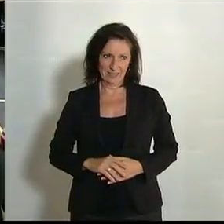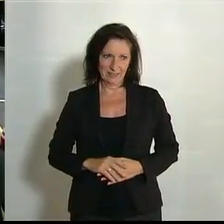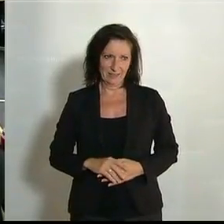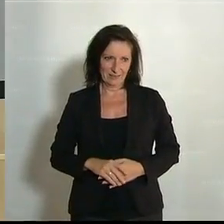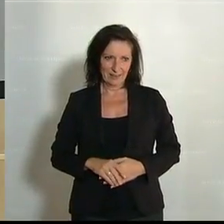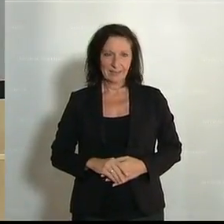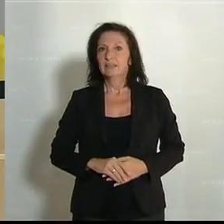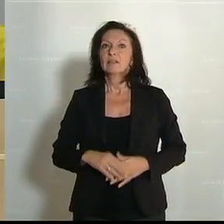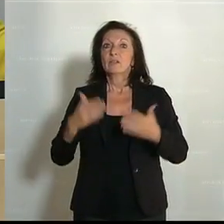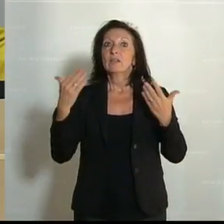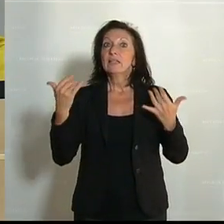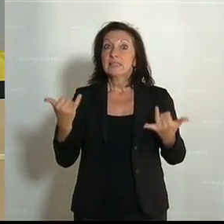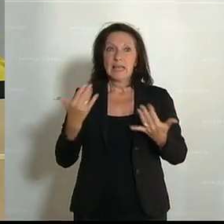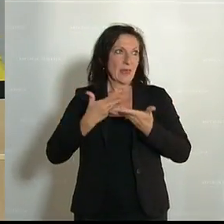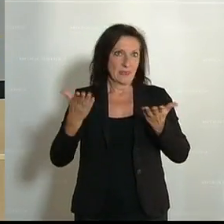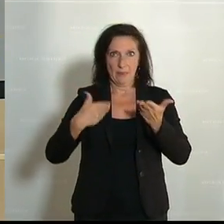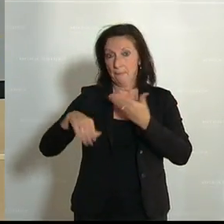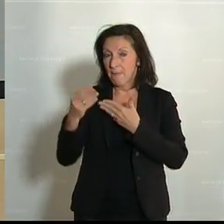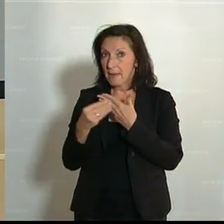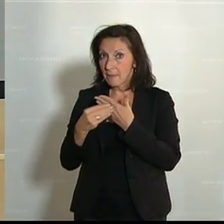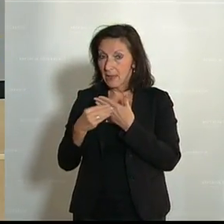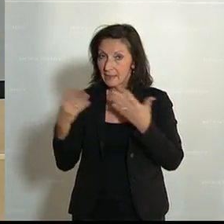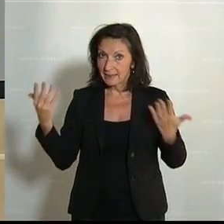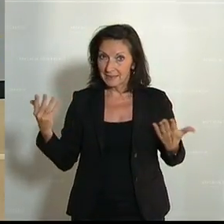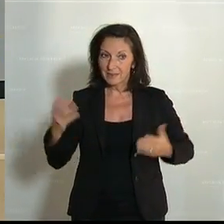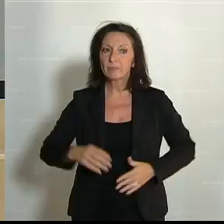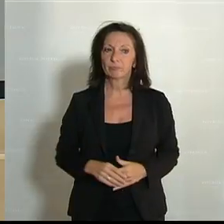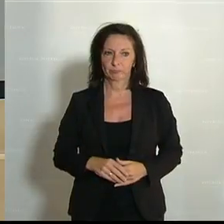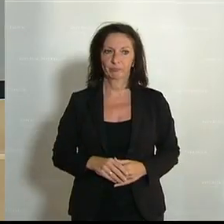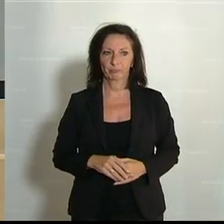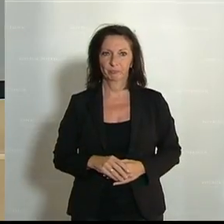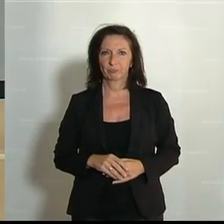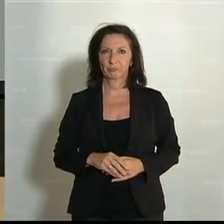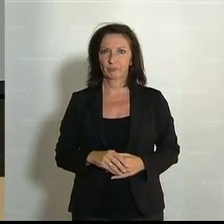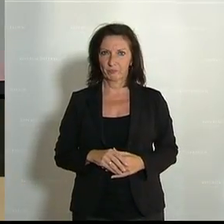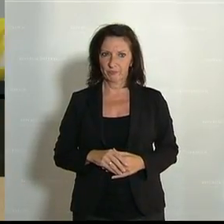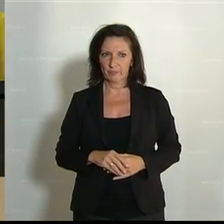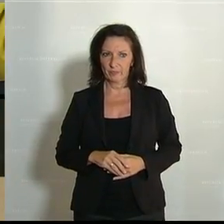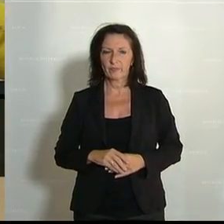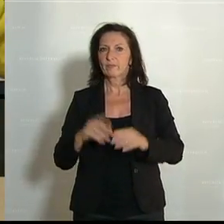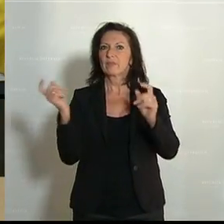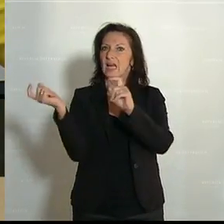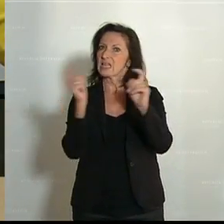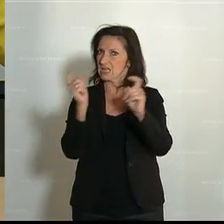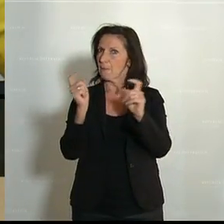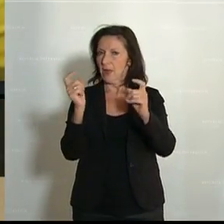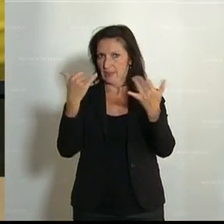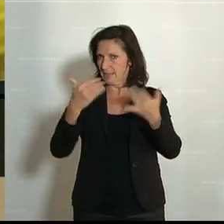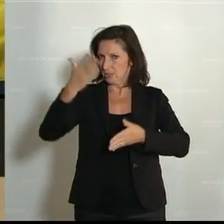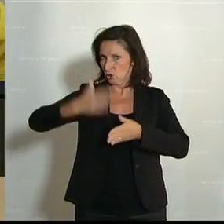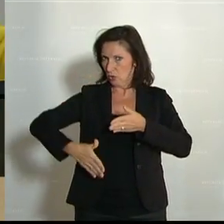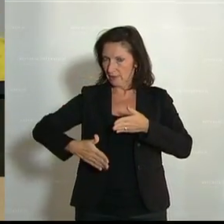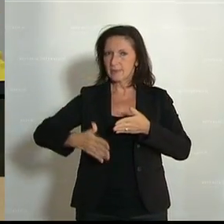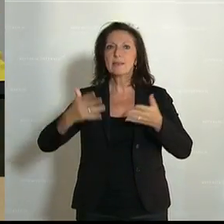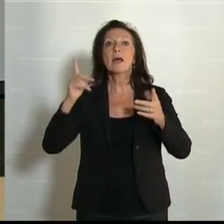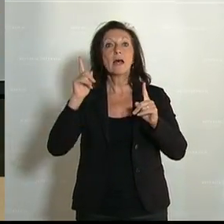so und nun ist niemand mehr zu wort gemeldet und die debatte damit auch geschlossen